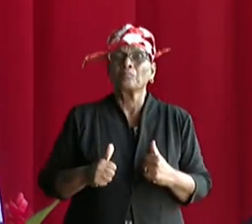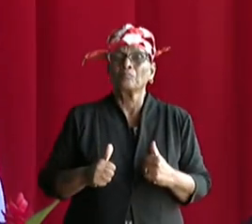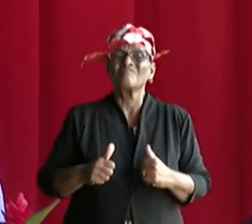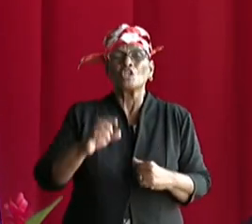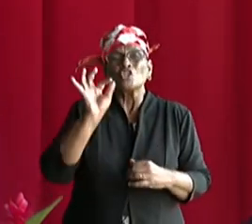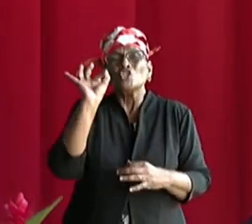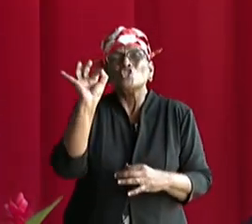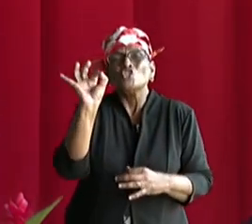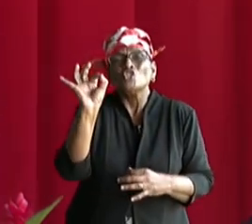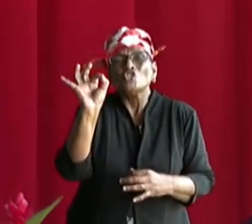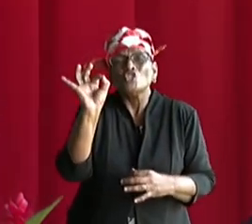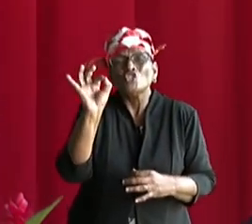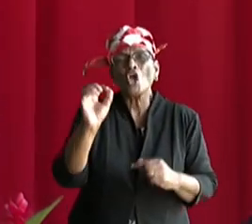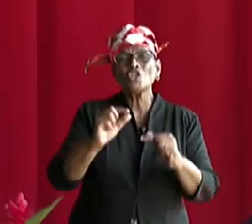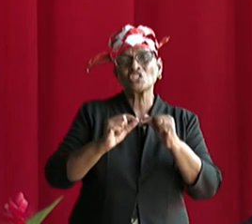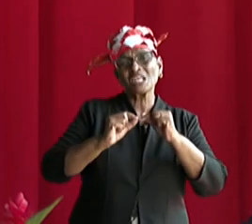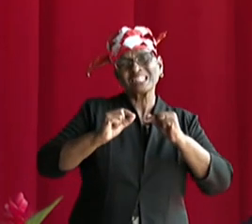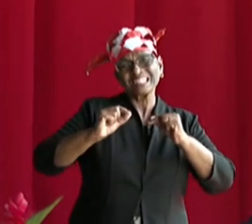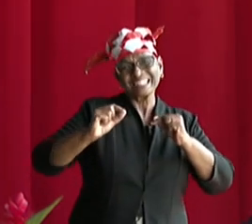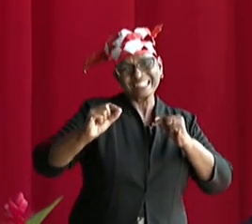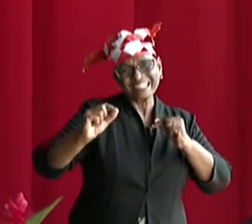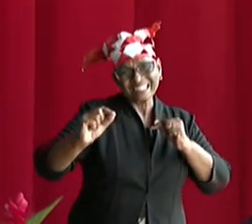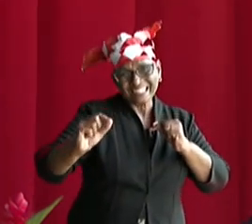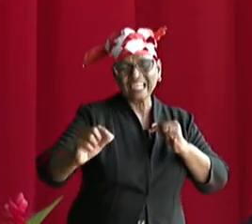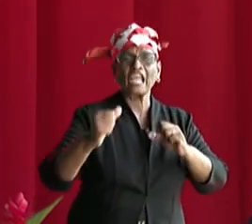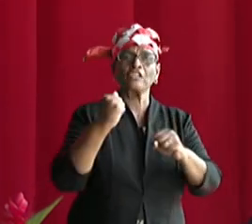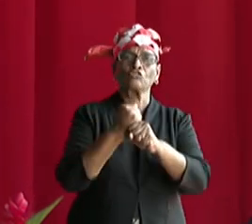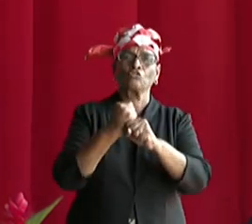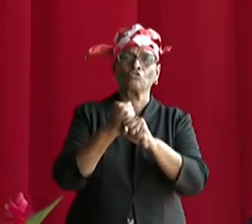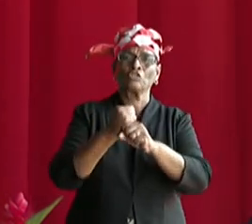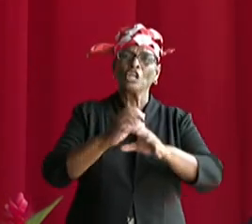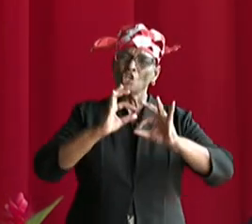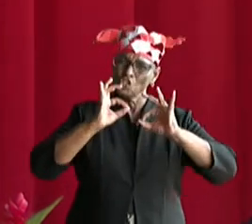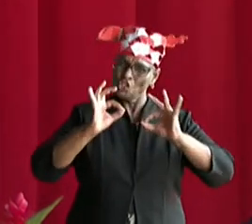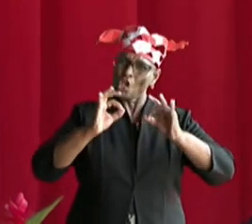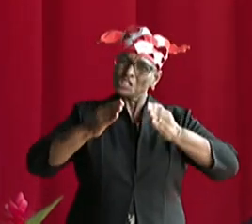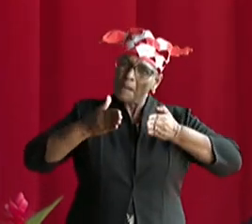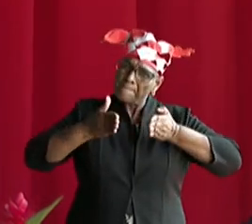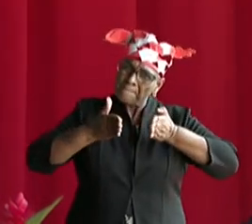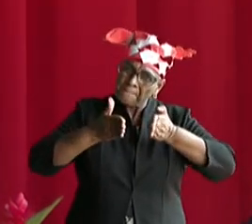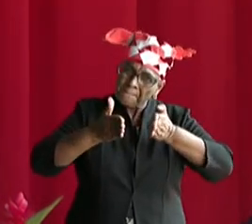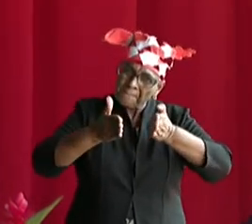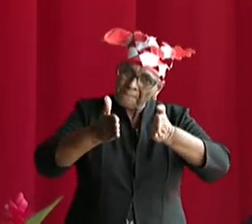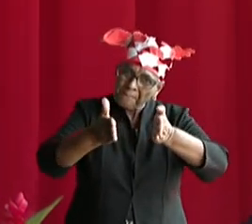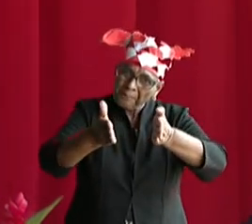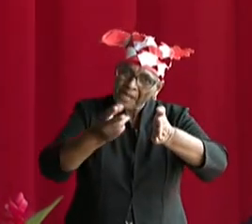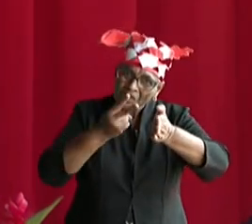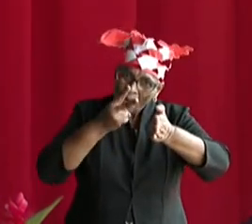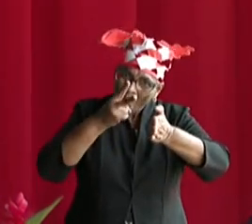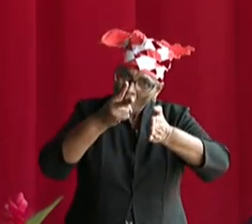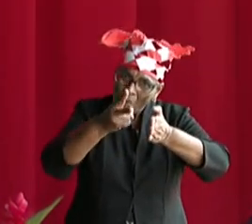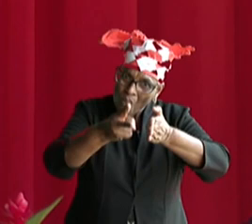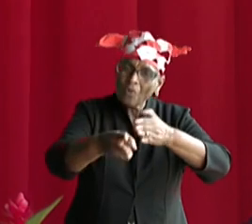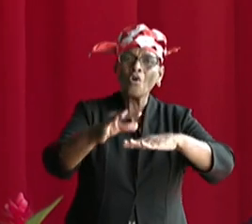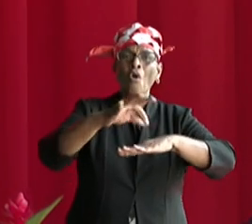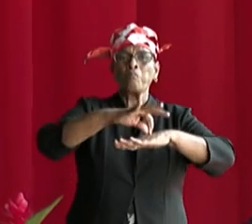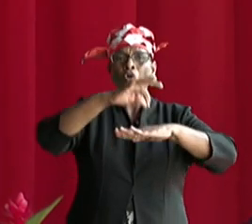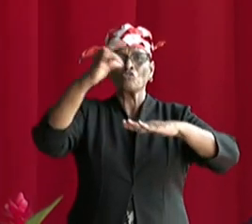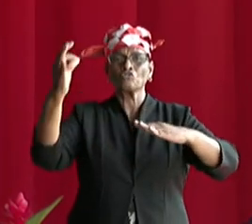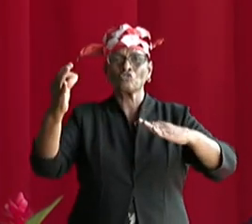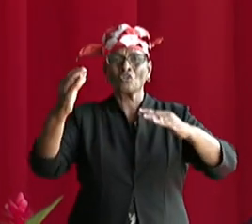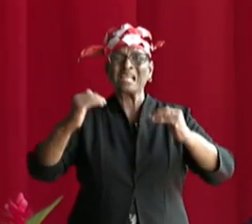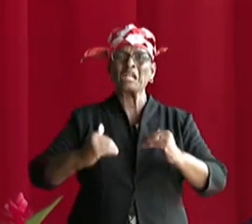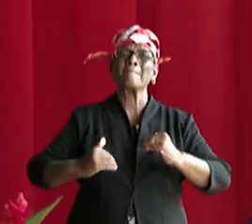het juiste traject uit te zetten en het juiste pad te bewandelen met het oog op een gezonde en